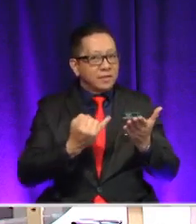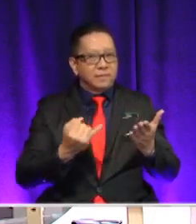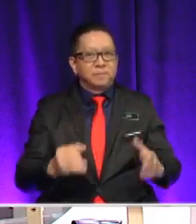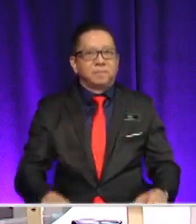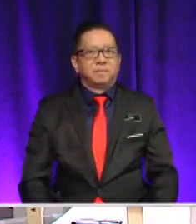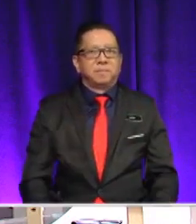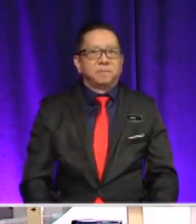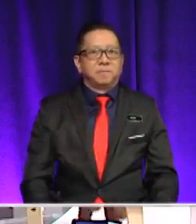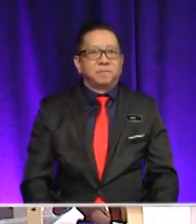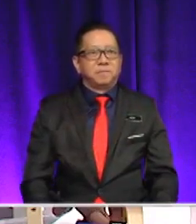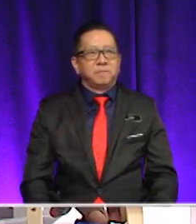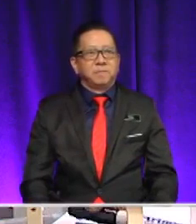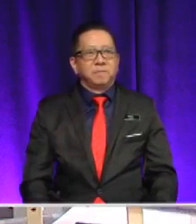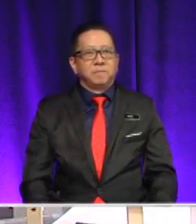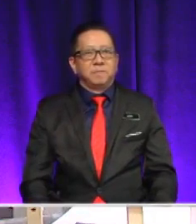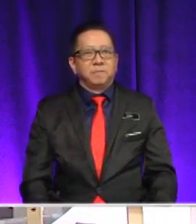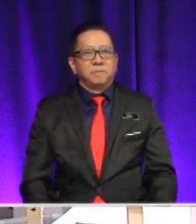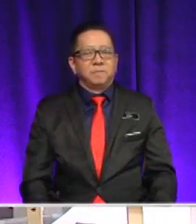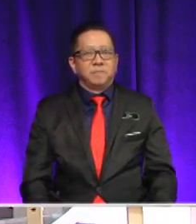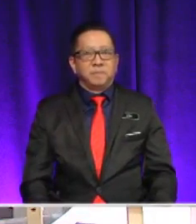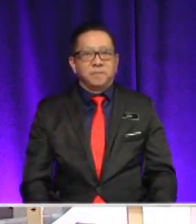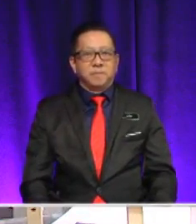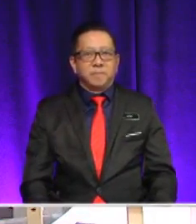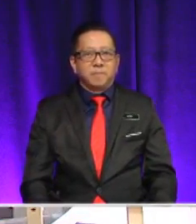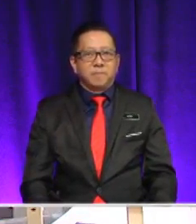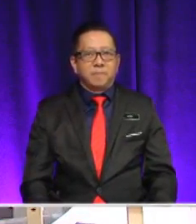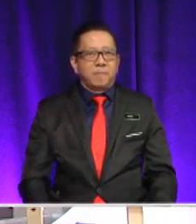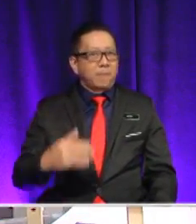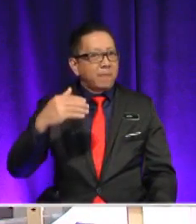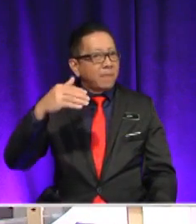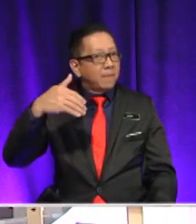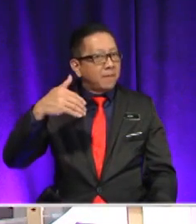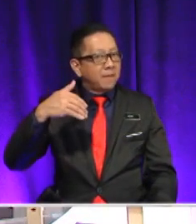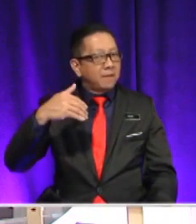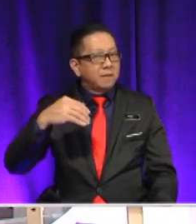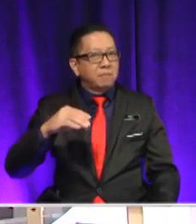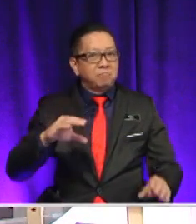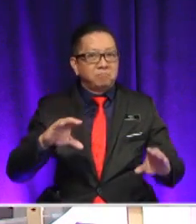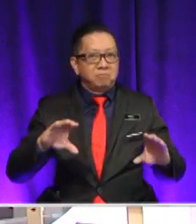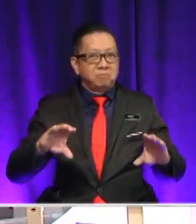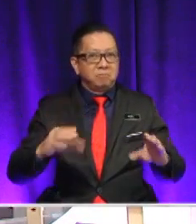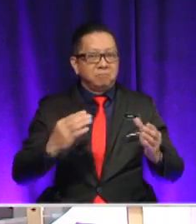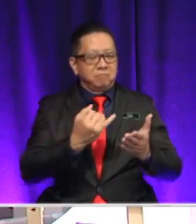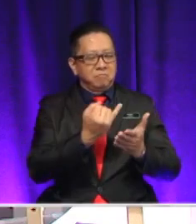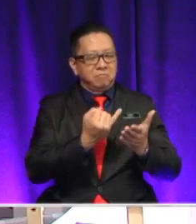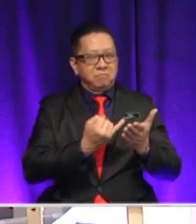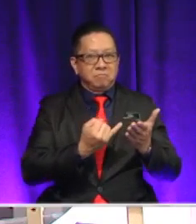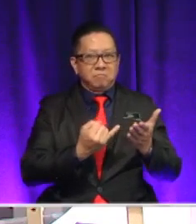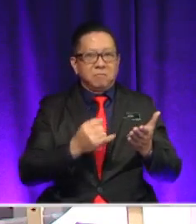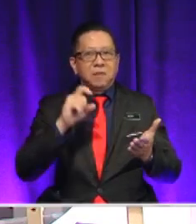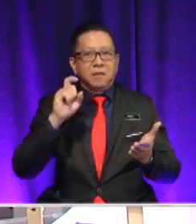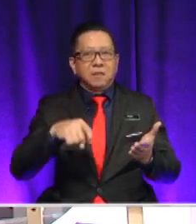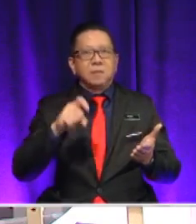ke sebelah sana kita menghasilkan karya kita perlu membuat laporan